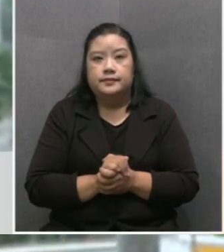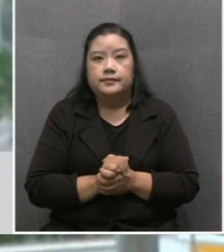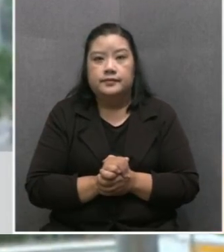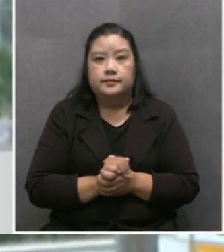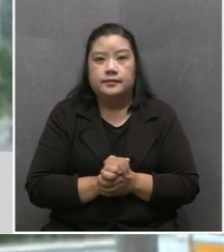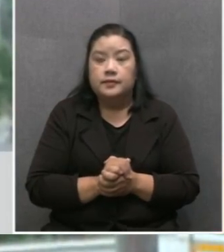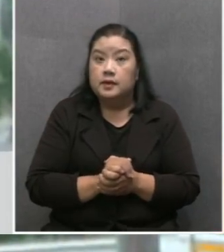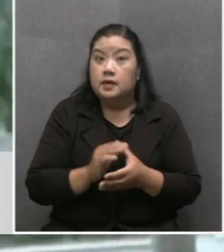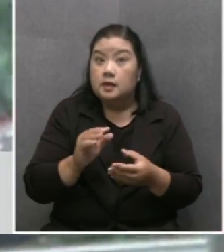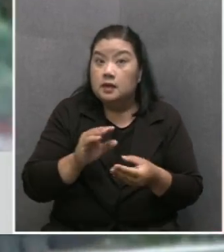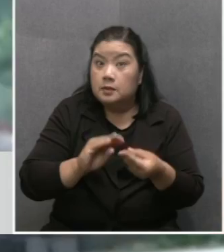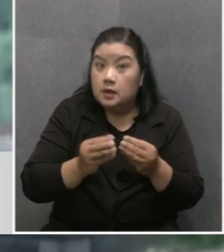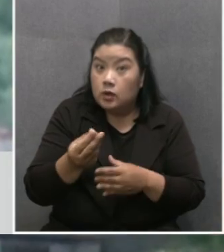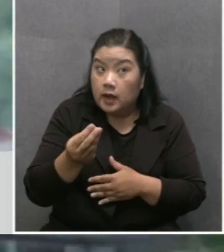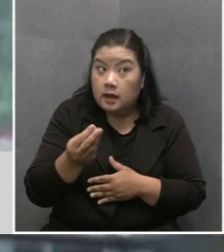เบอร์ยี่สิบ